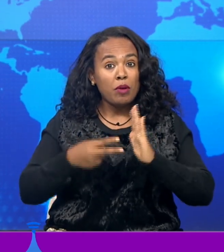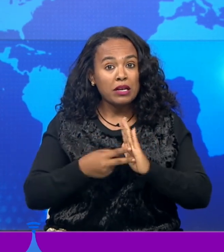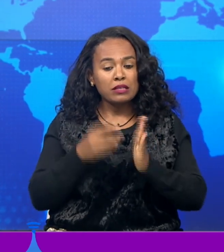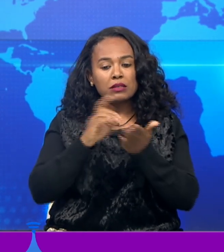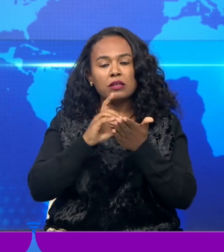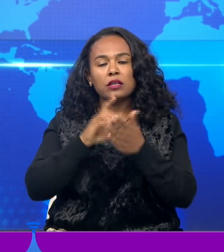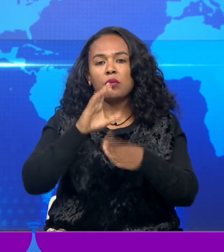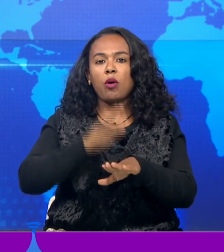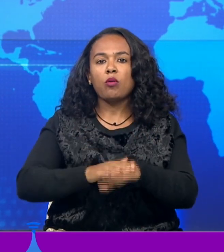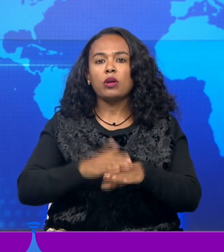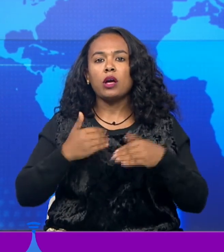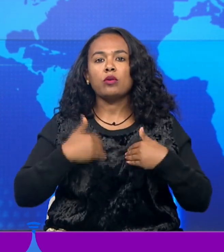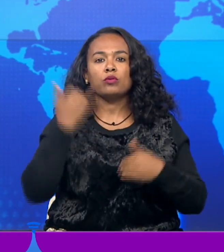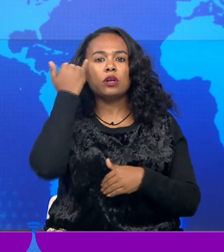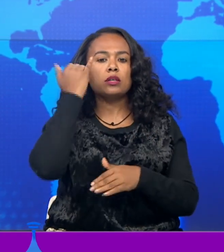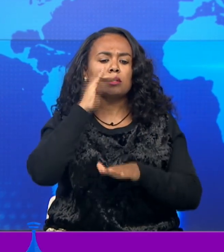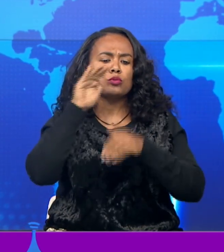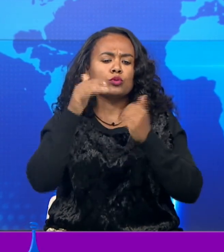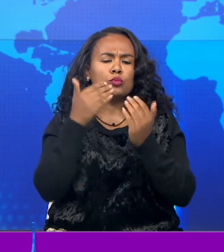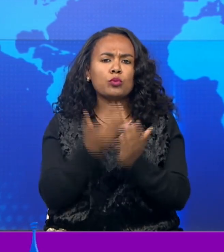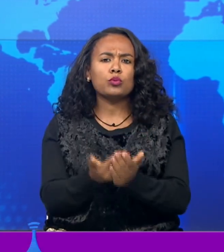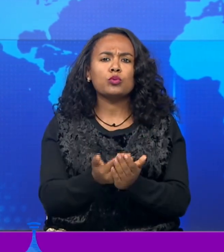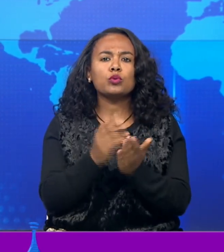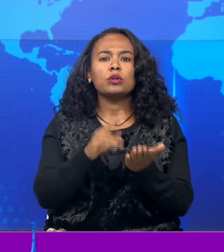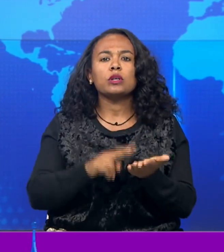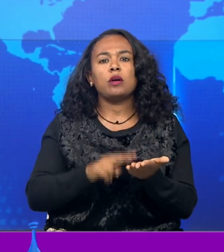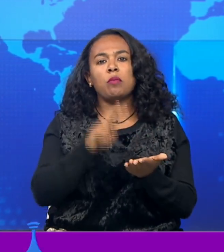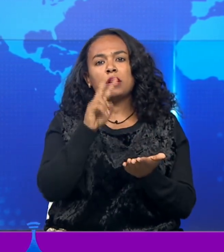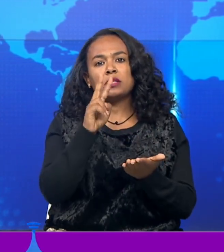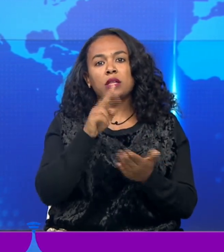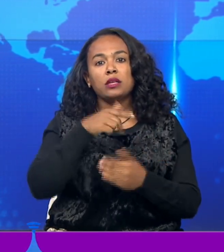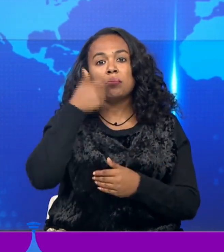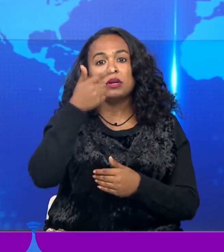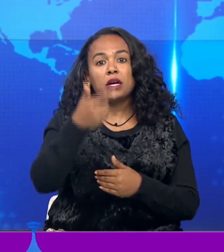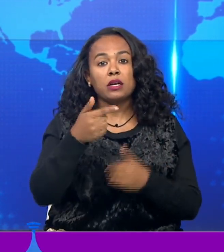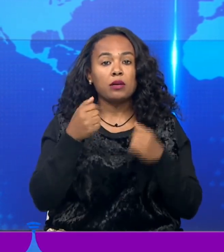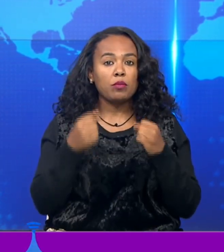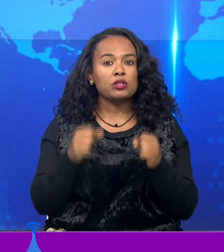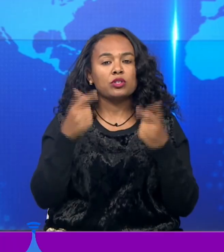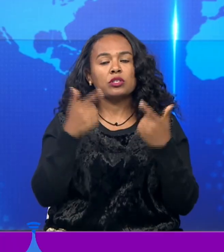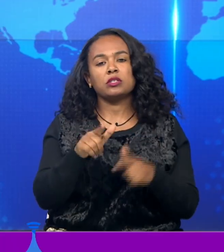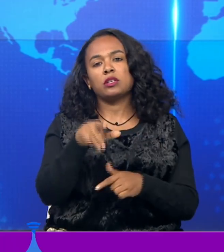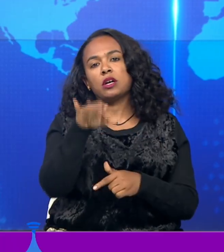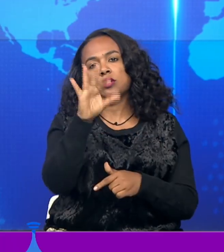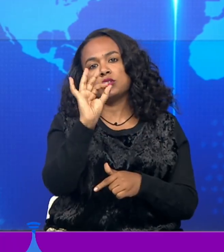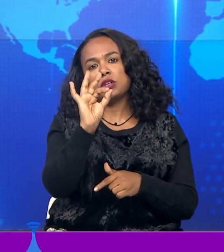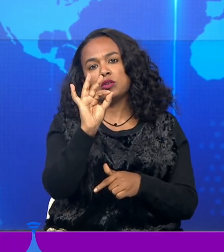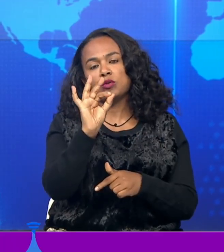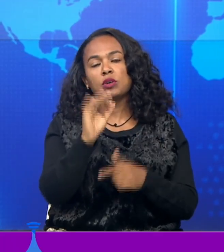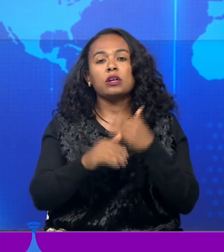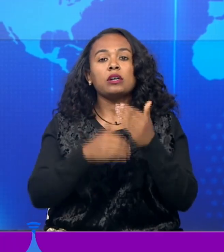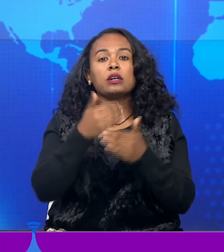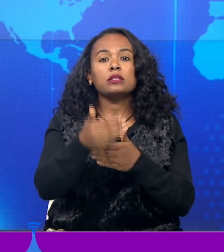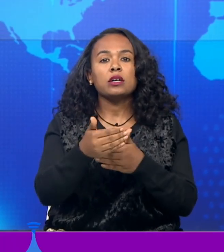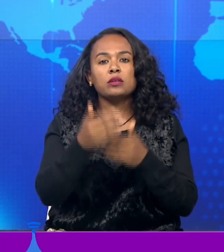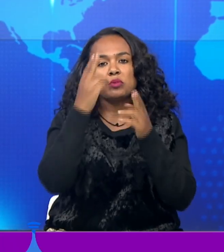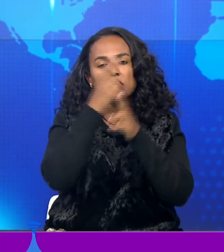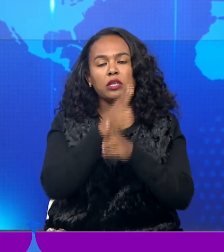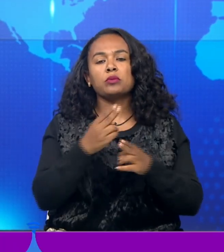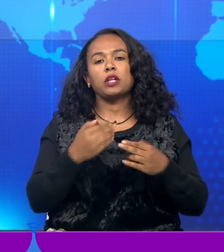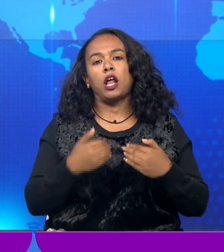ላይ ያሉትን ሀሳቦች ሁሉ ለማንሳት ለመናገር የሚያስችል እድል አግኝቻለሁ ማለት ነው። ከዛ እነ ክብርት ደግሞ